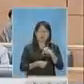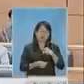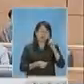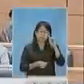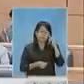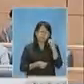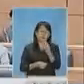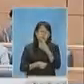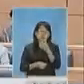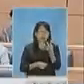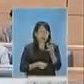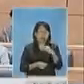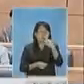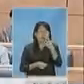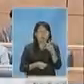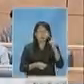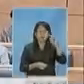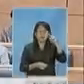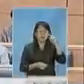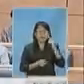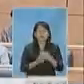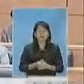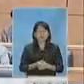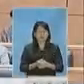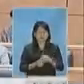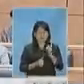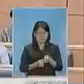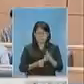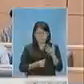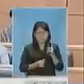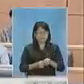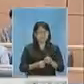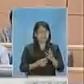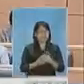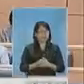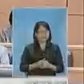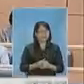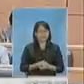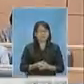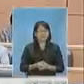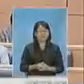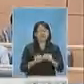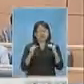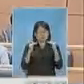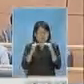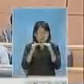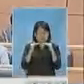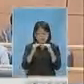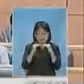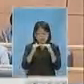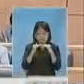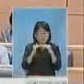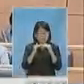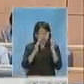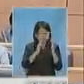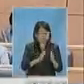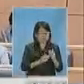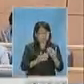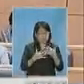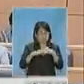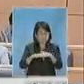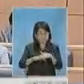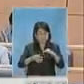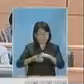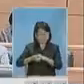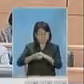ความหมายมันไม่มีในกรณีนี้ครับท่านประธานความยุติธรรมของผู้ชนะในการปรองดอง